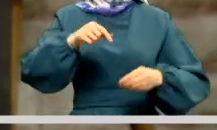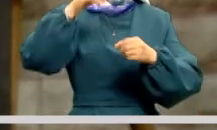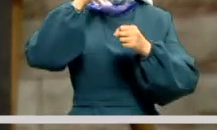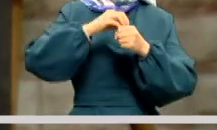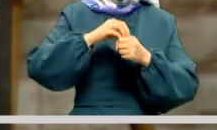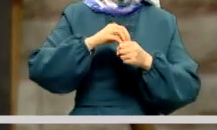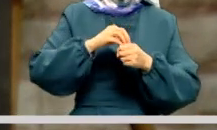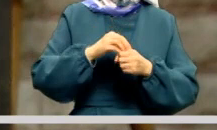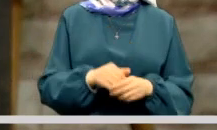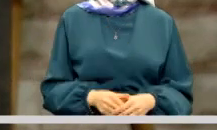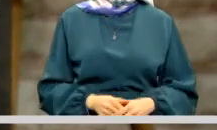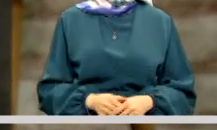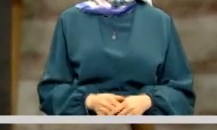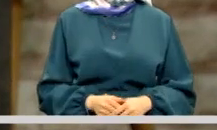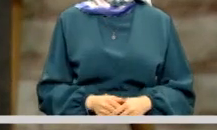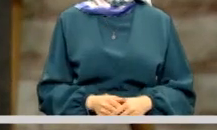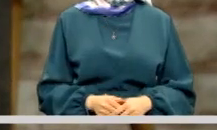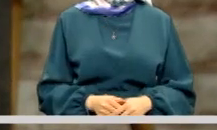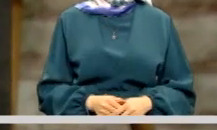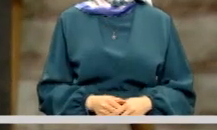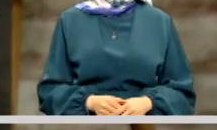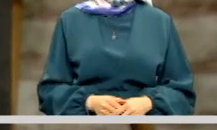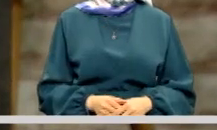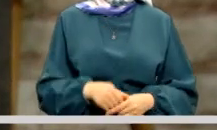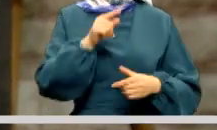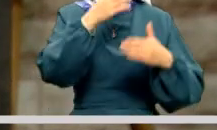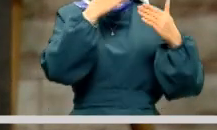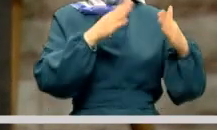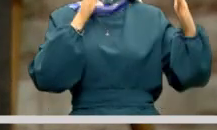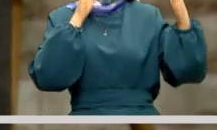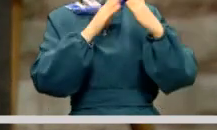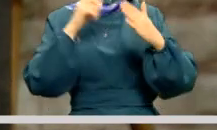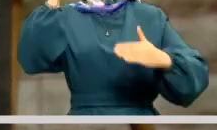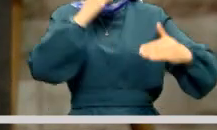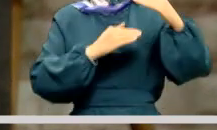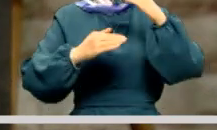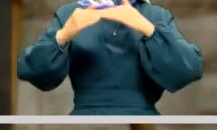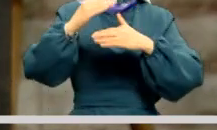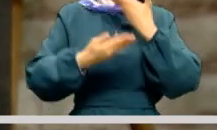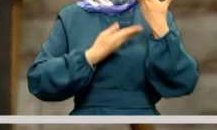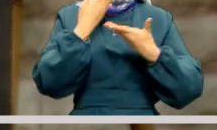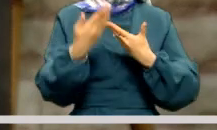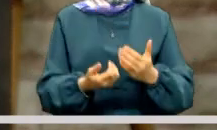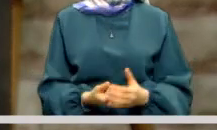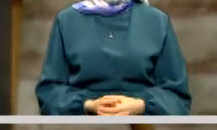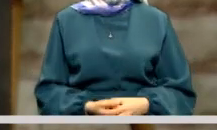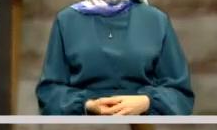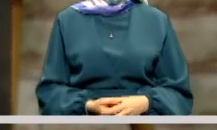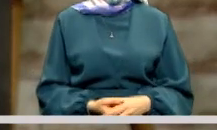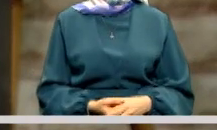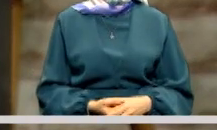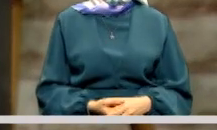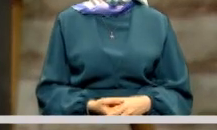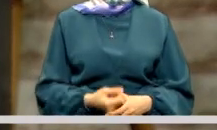yapması halinde de yine o duruma karşı da Yüce Mevla bunların hepsini ve hediyede Hani